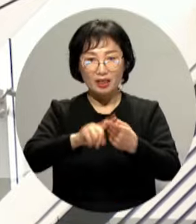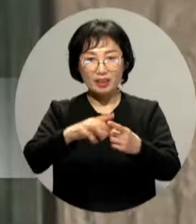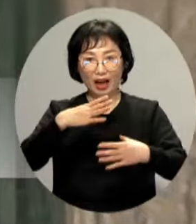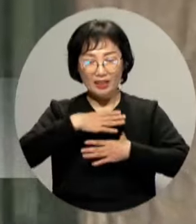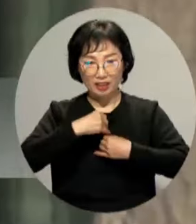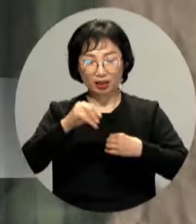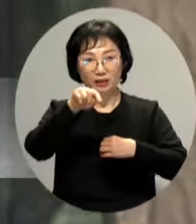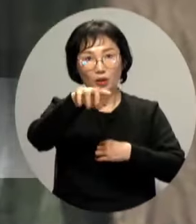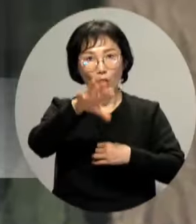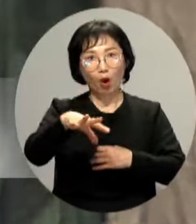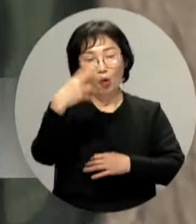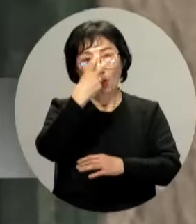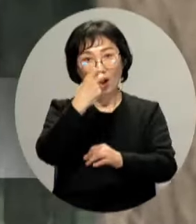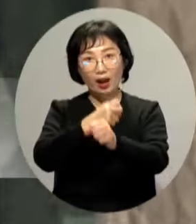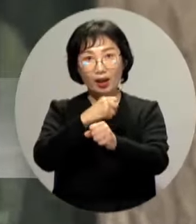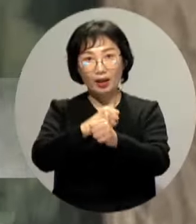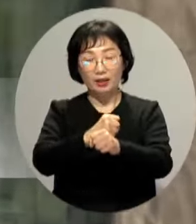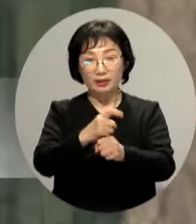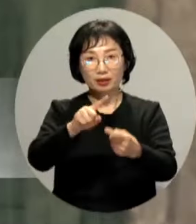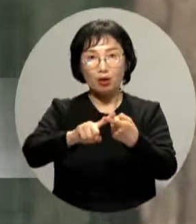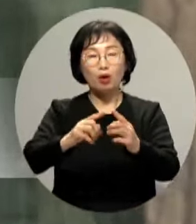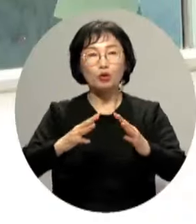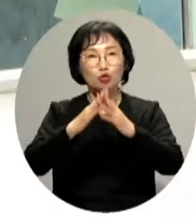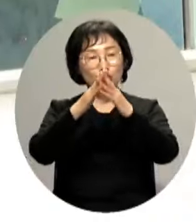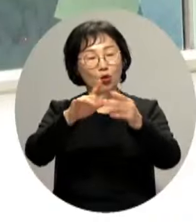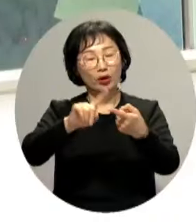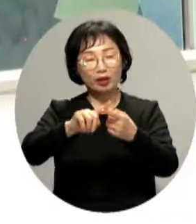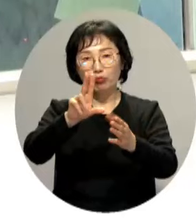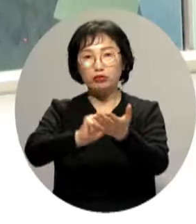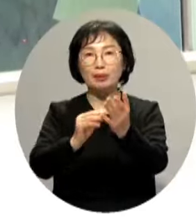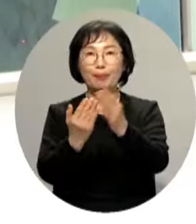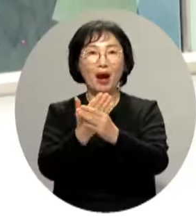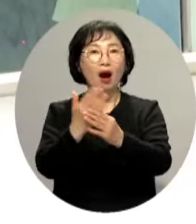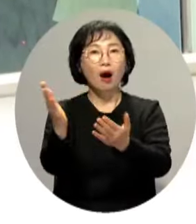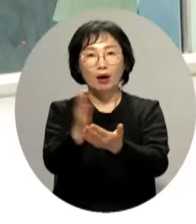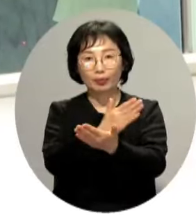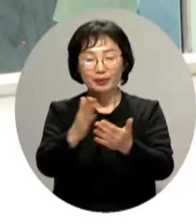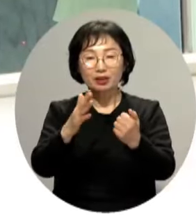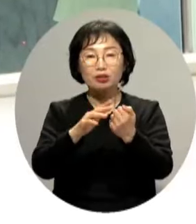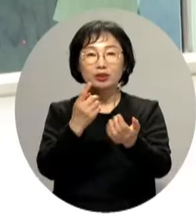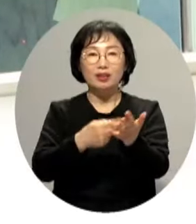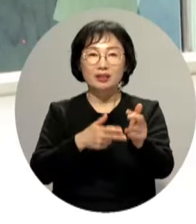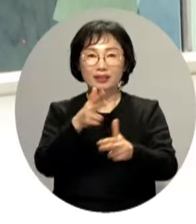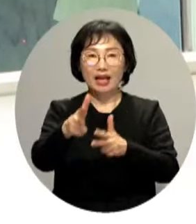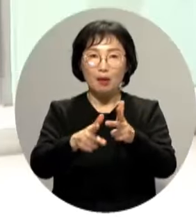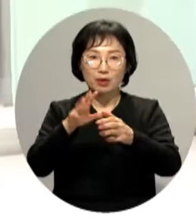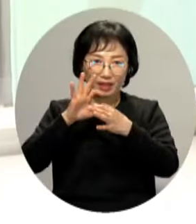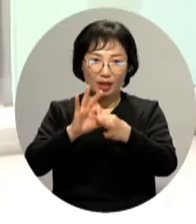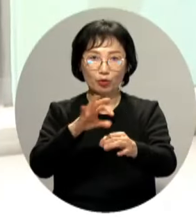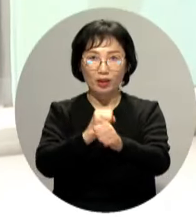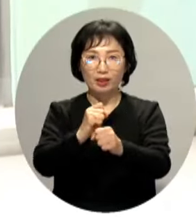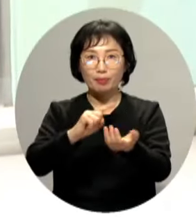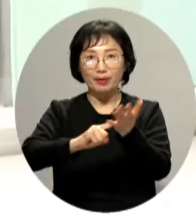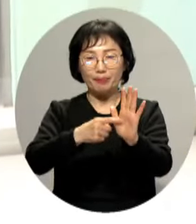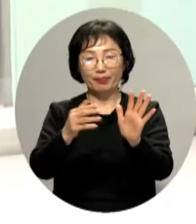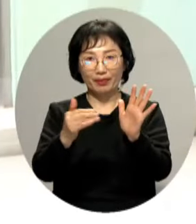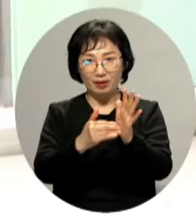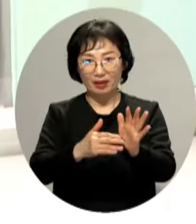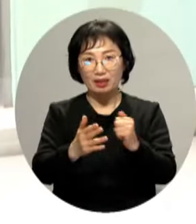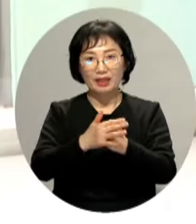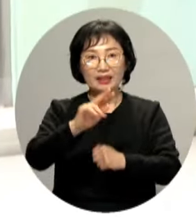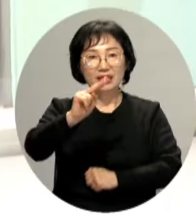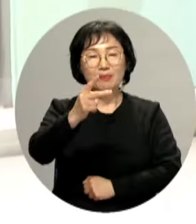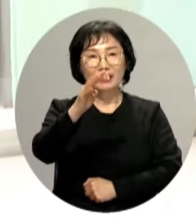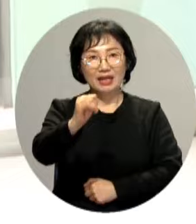현장 관리로 적기 준공에 차질이 없도록 책임지고 사업을 추진하겠다고 밝혔습니다. 745세대